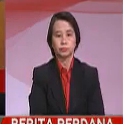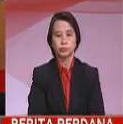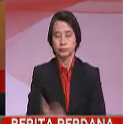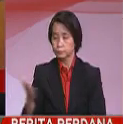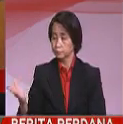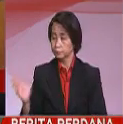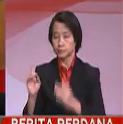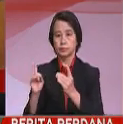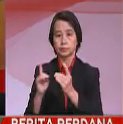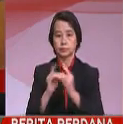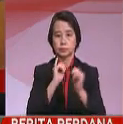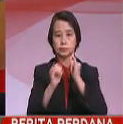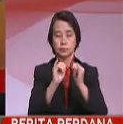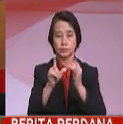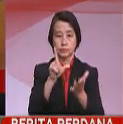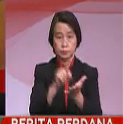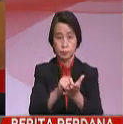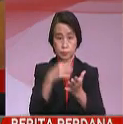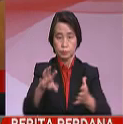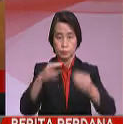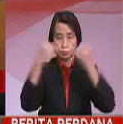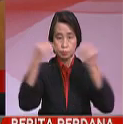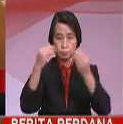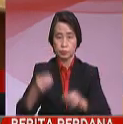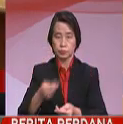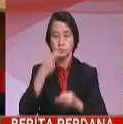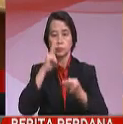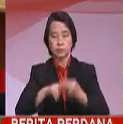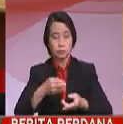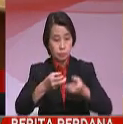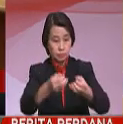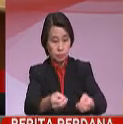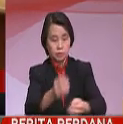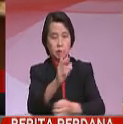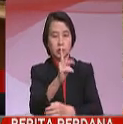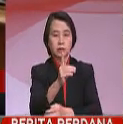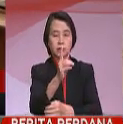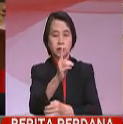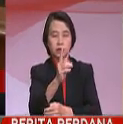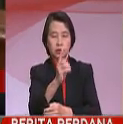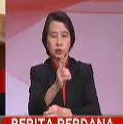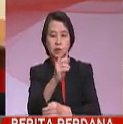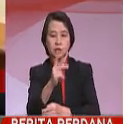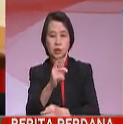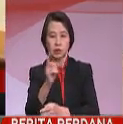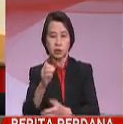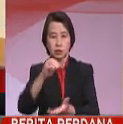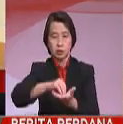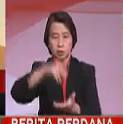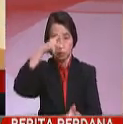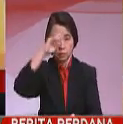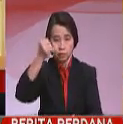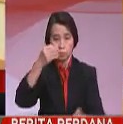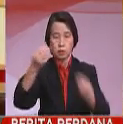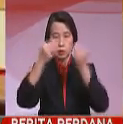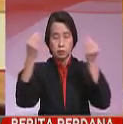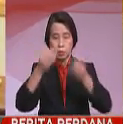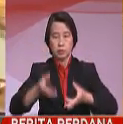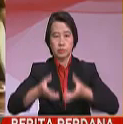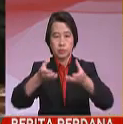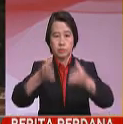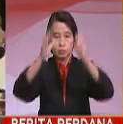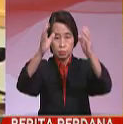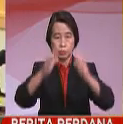Beliau ditemui pada sidang media selepas majlis penyerahan surat tawaran DKD Muzik di Putrajaya. Majlis penyerahan berlangsung secara